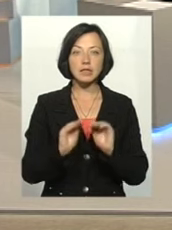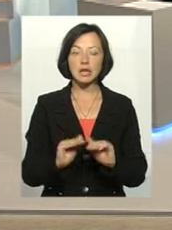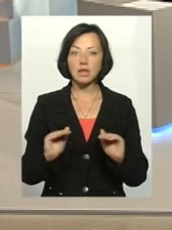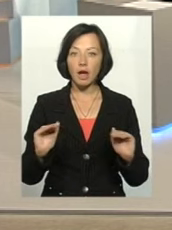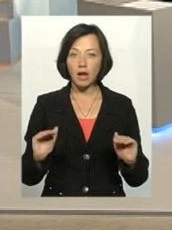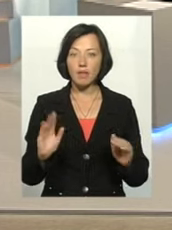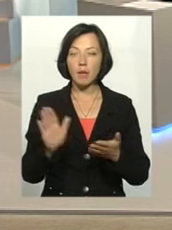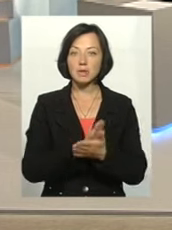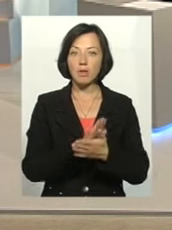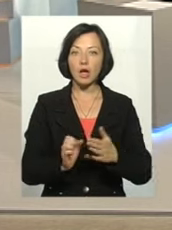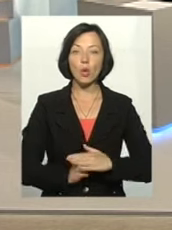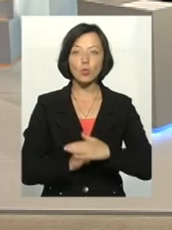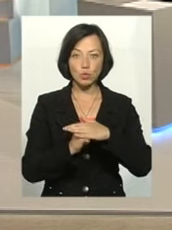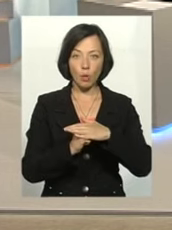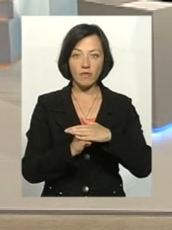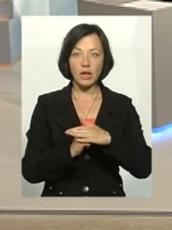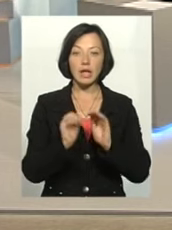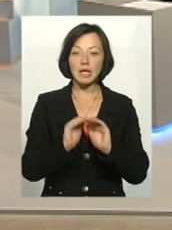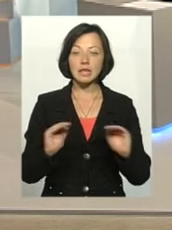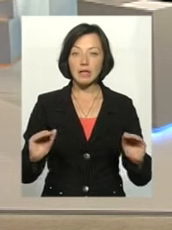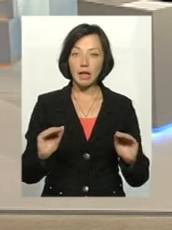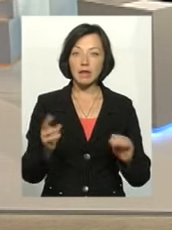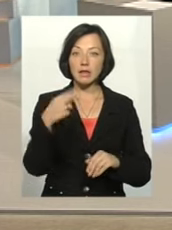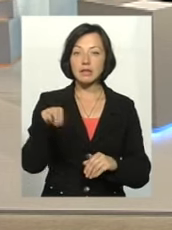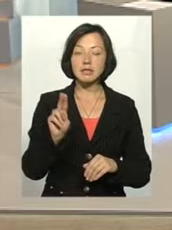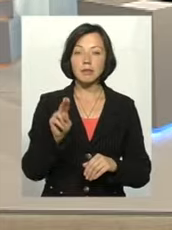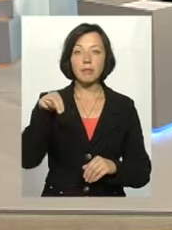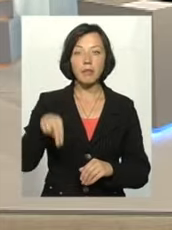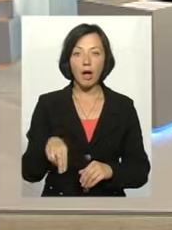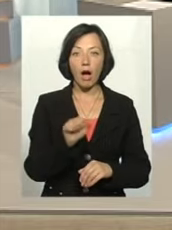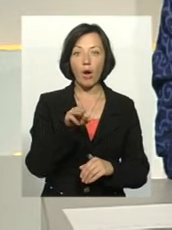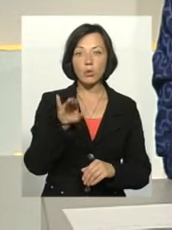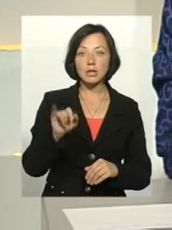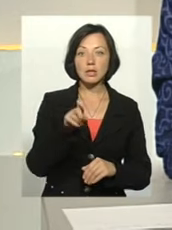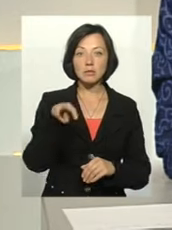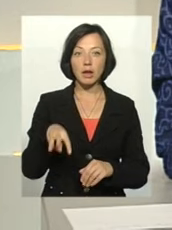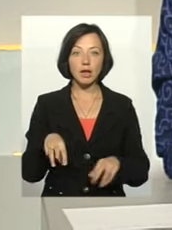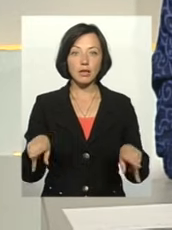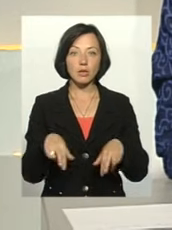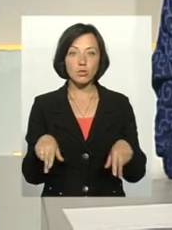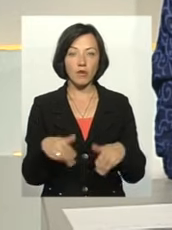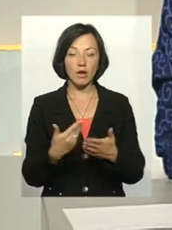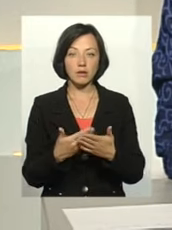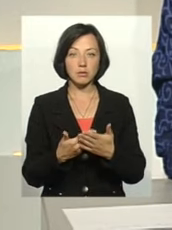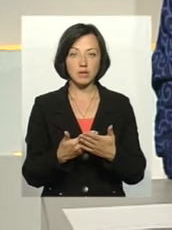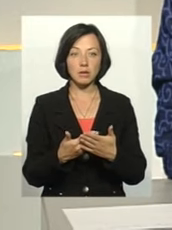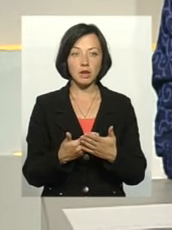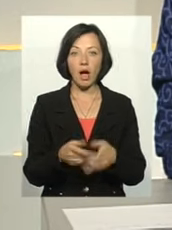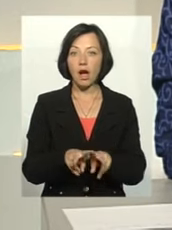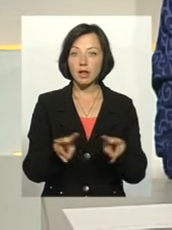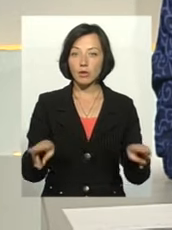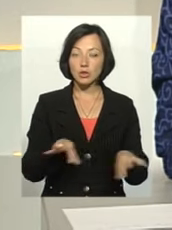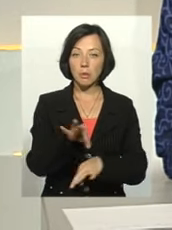дітей на безоплатній основі, дітей з ДЦП, дітей аутистів, танцювати бальні танці.